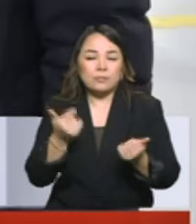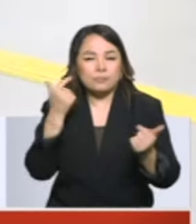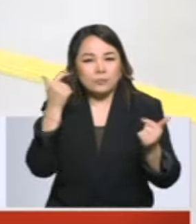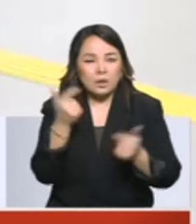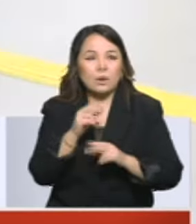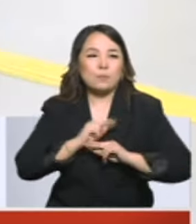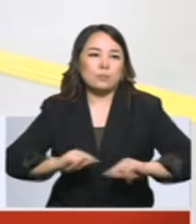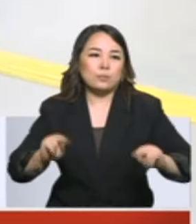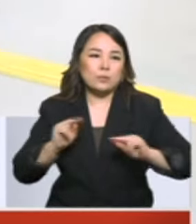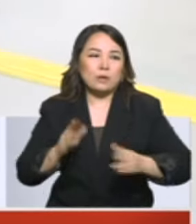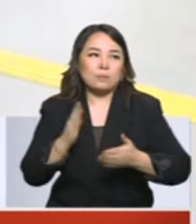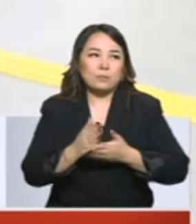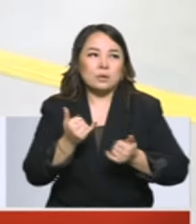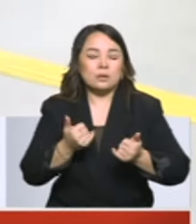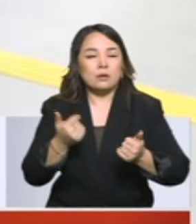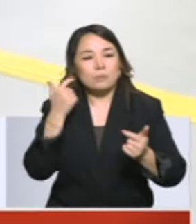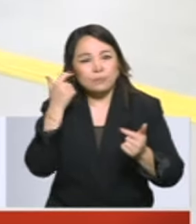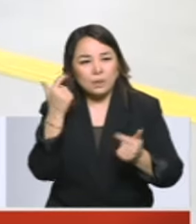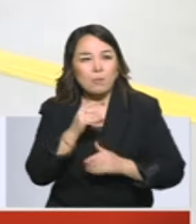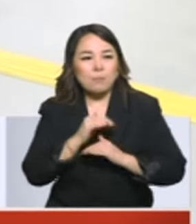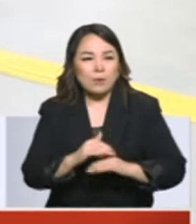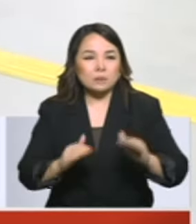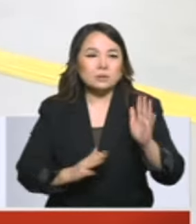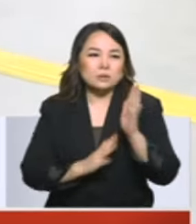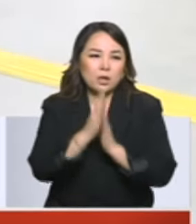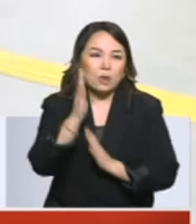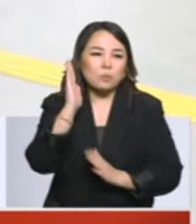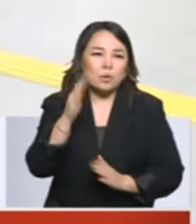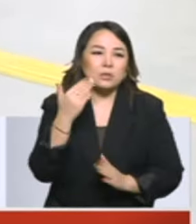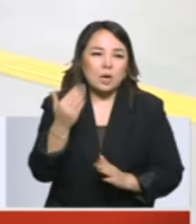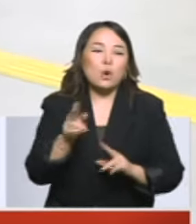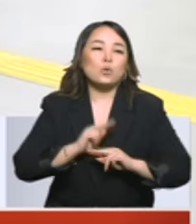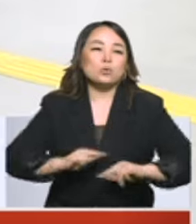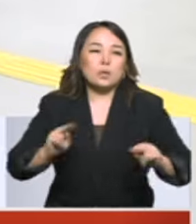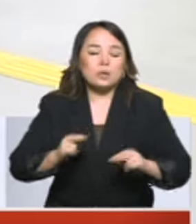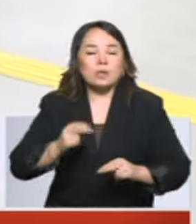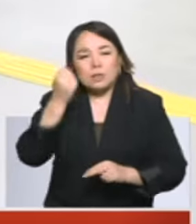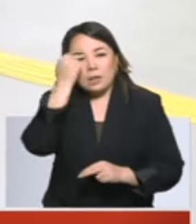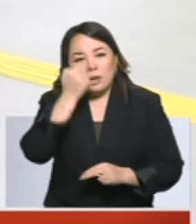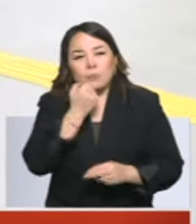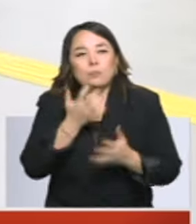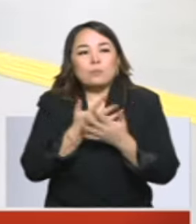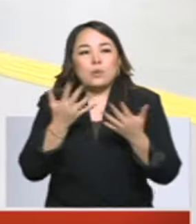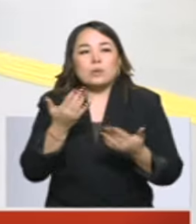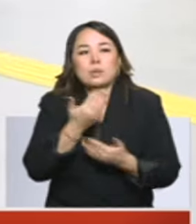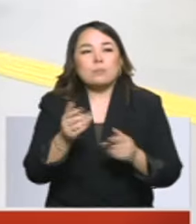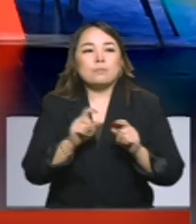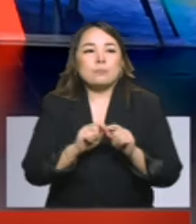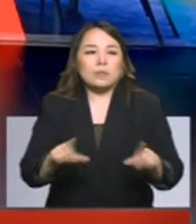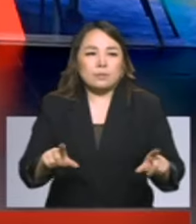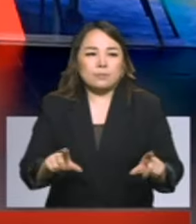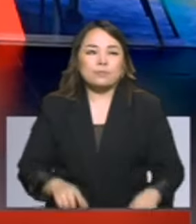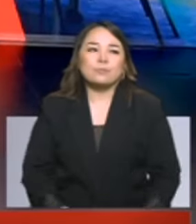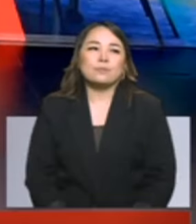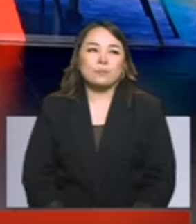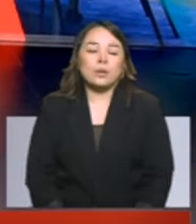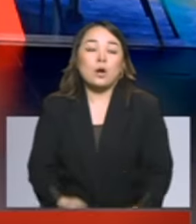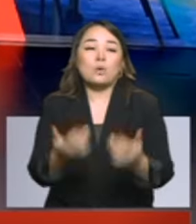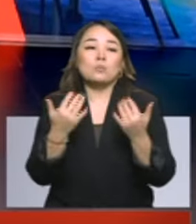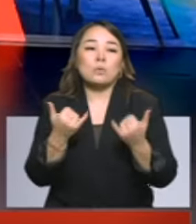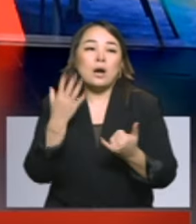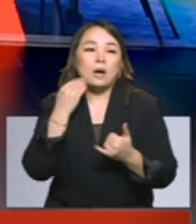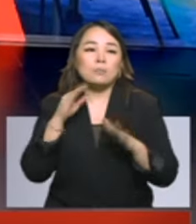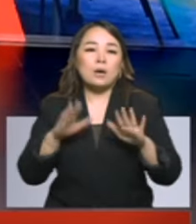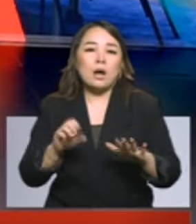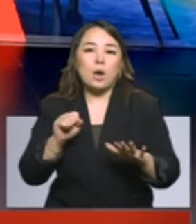мықты-мықты шәкірттер шықсын, білімді балалар шықсын. Ұстаздарға бас иеміз осы мектептің. Бүгін Алматының